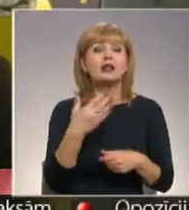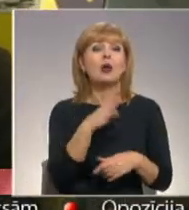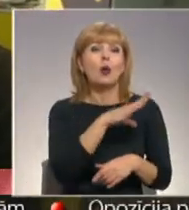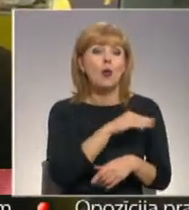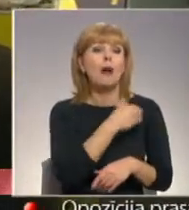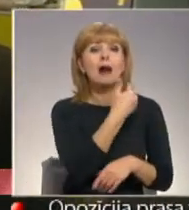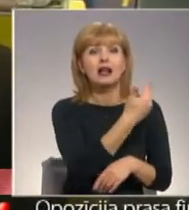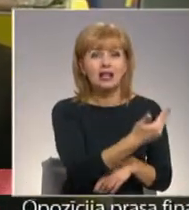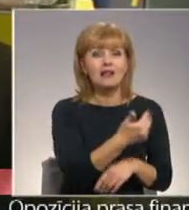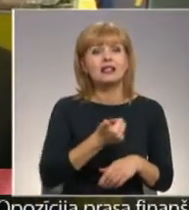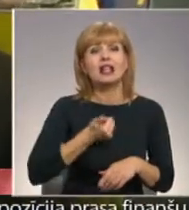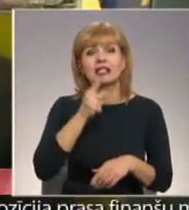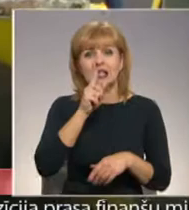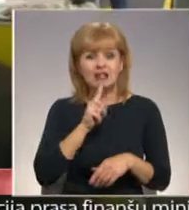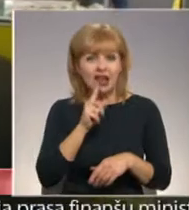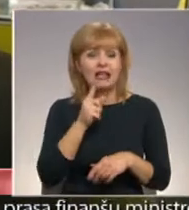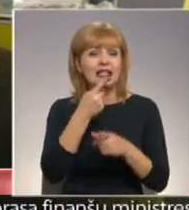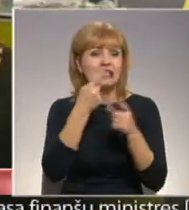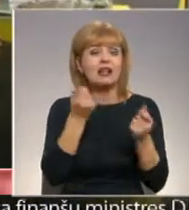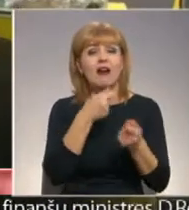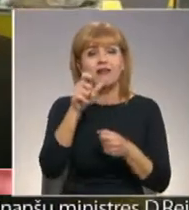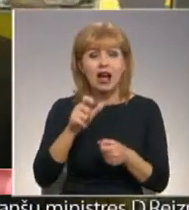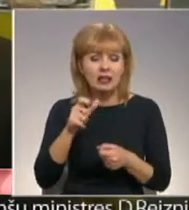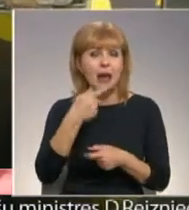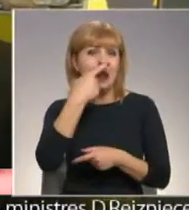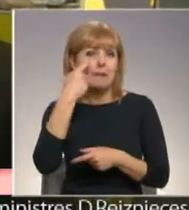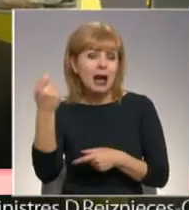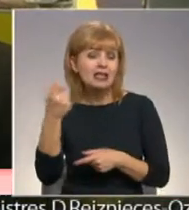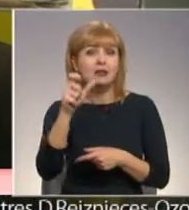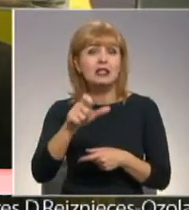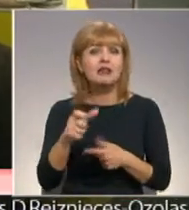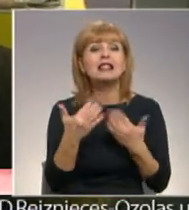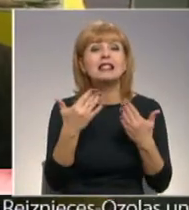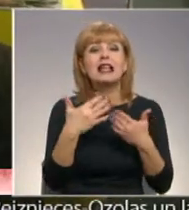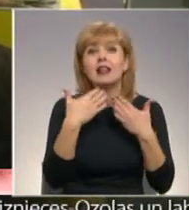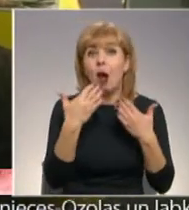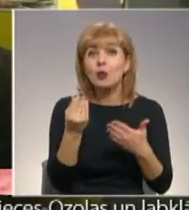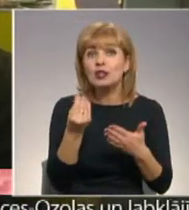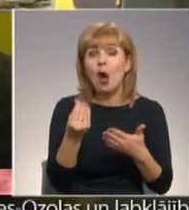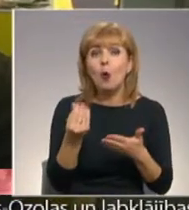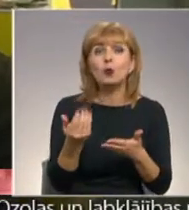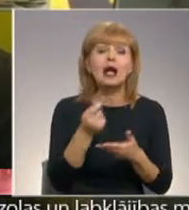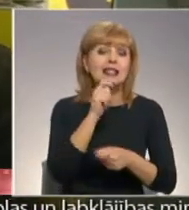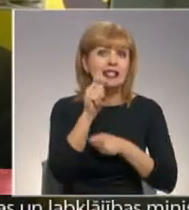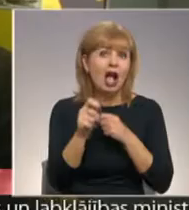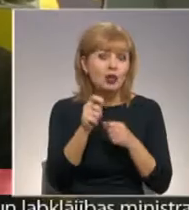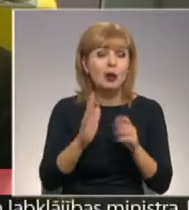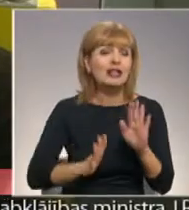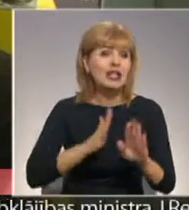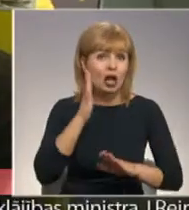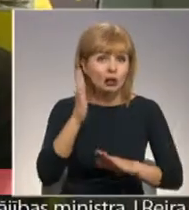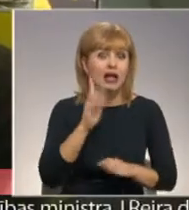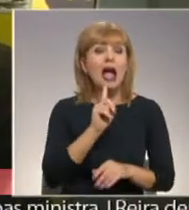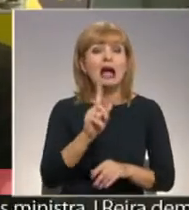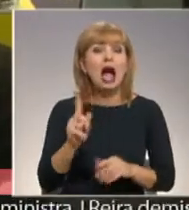un svētdienas ziņu vadītājiem paziņosim cilvēkiem, cik daudz naudas ir saziedots diennakts laikā, katru dienu